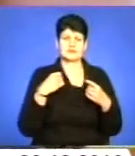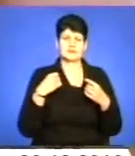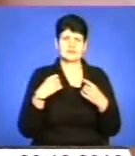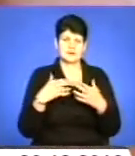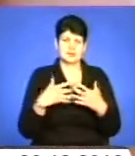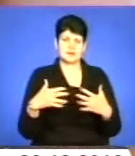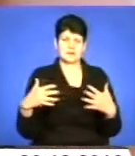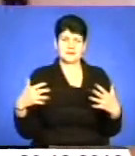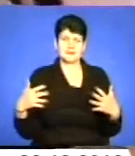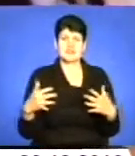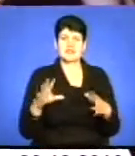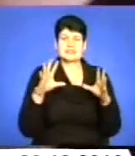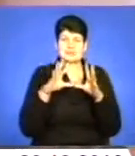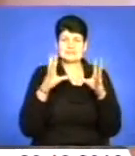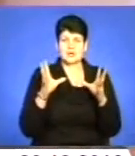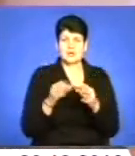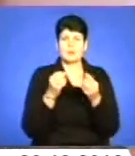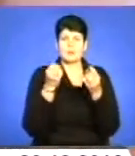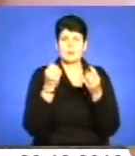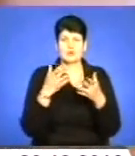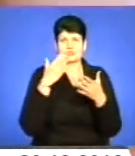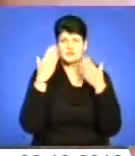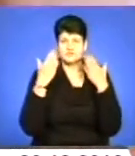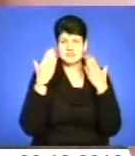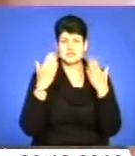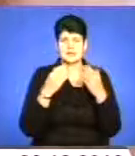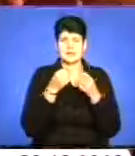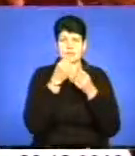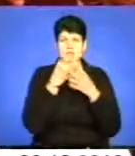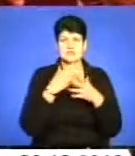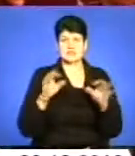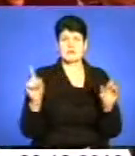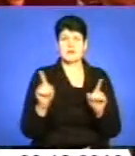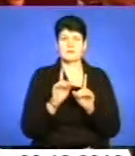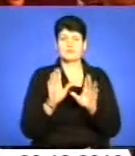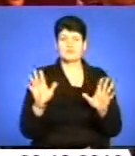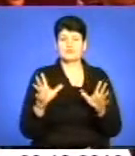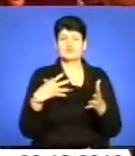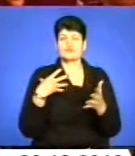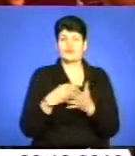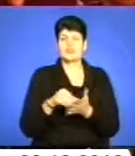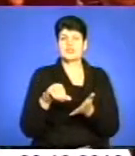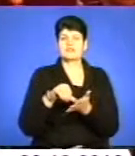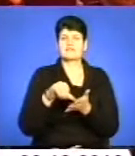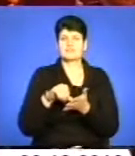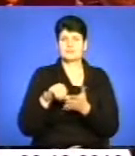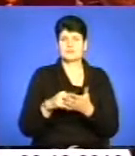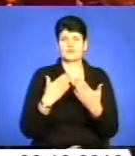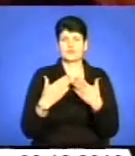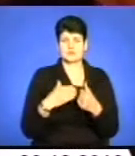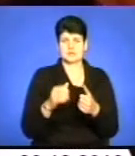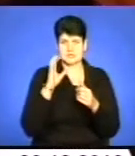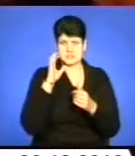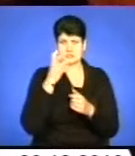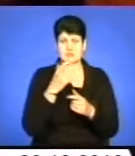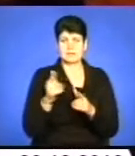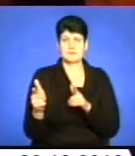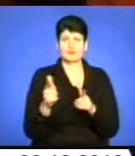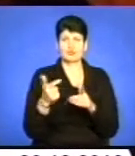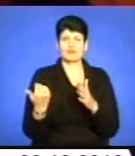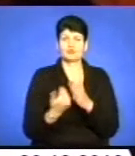українські колядки. І загалом просто весела, цікава, позитивна музика. До своїх виступів оркестра «Волі» ставиться дуже серйозно. На